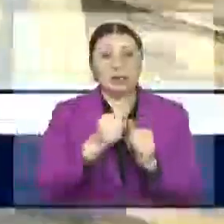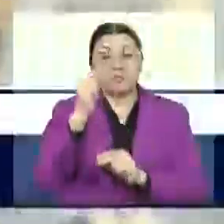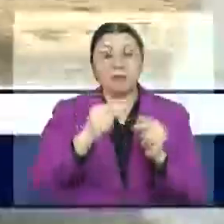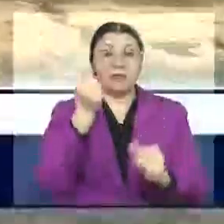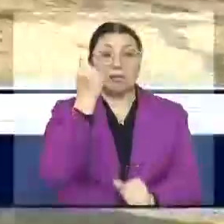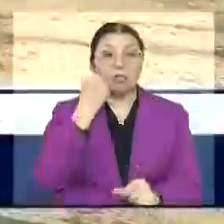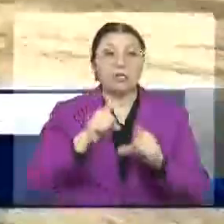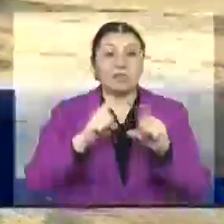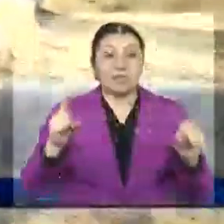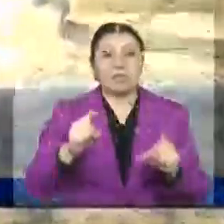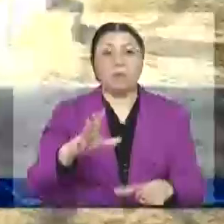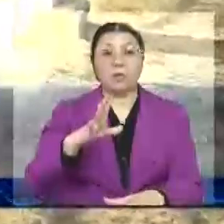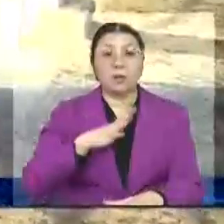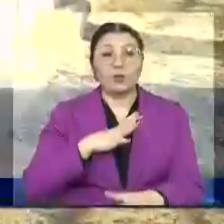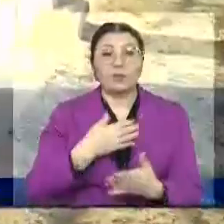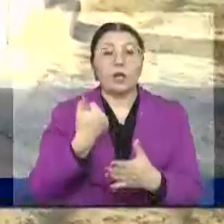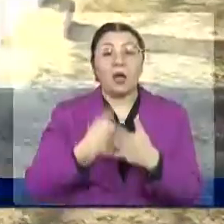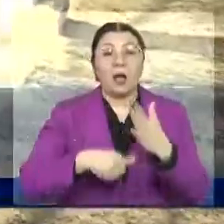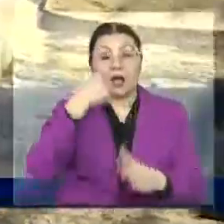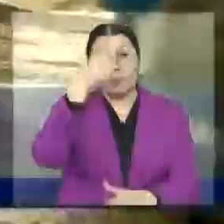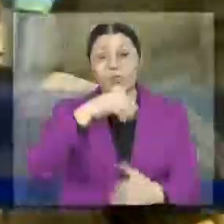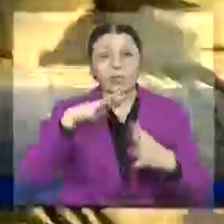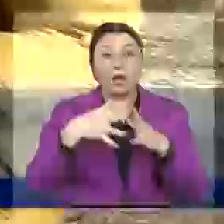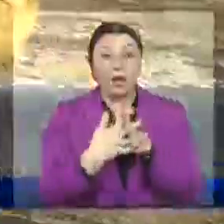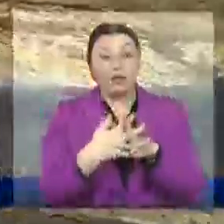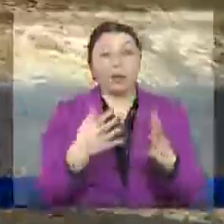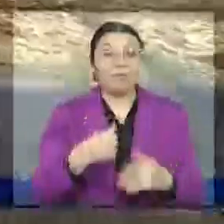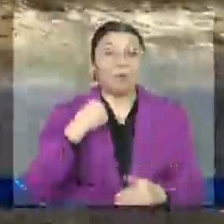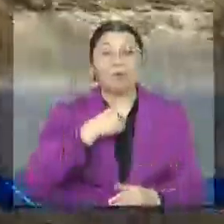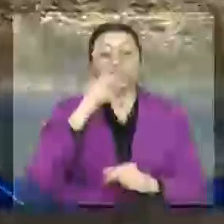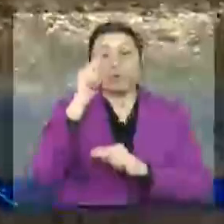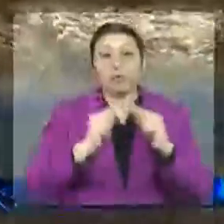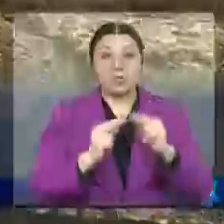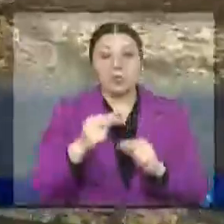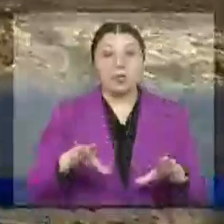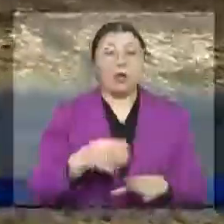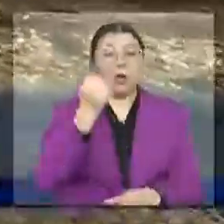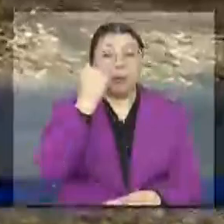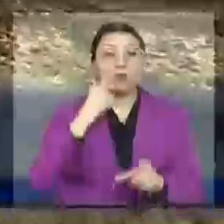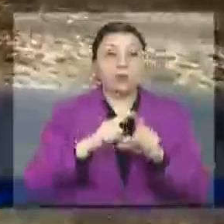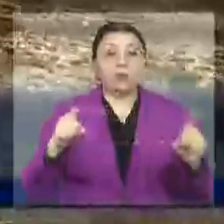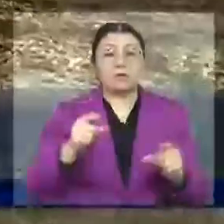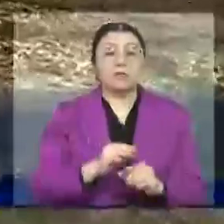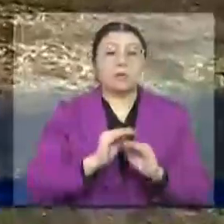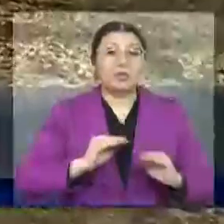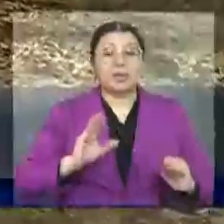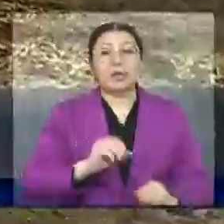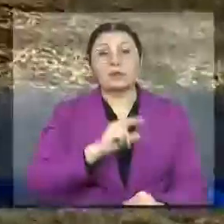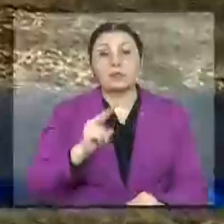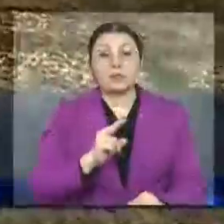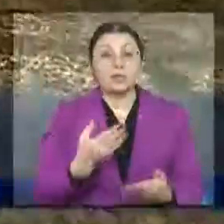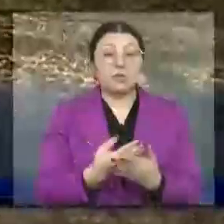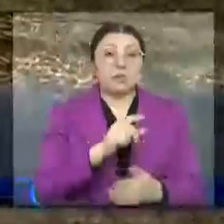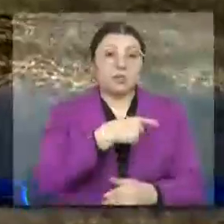ескі ғимаратқа келетін болған. 60-шы жылдары ауылдағы ағайын асарлатып салып алған. Бұл ескі нысан бірде балабақша, бірде амбулатория